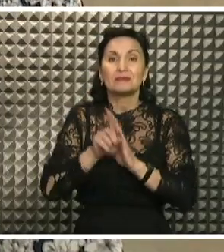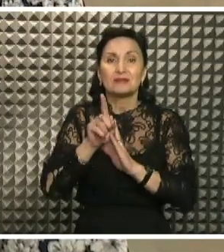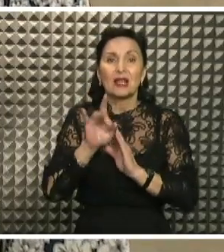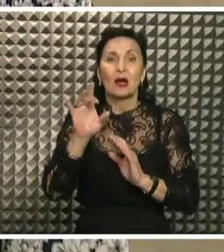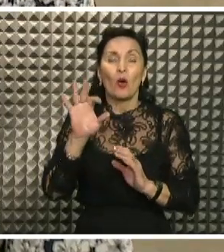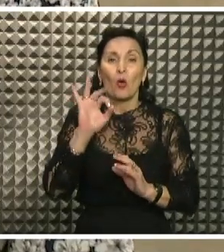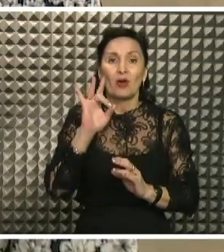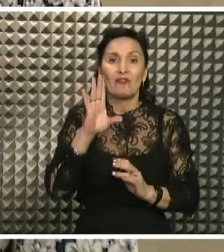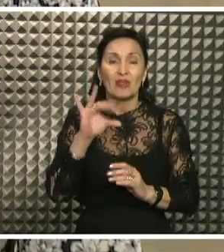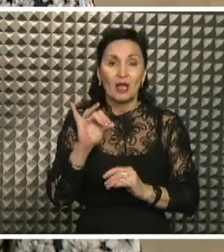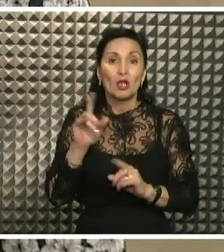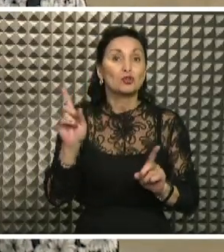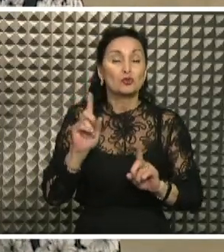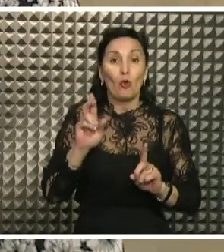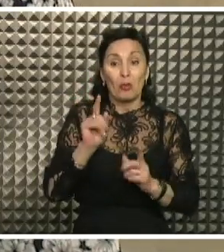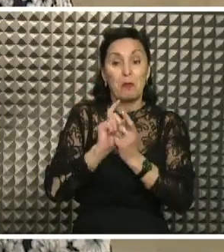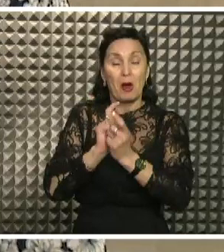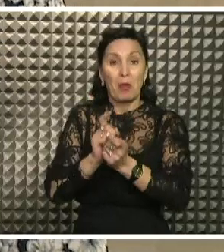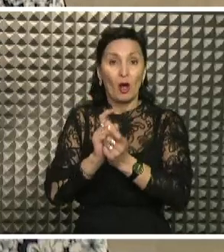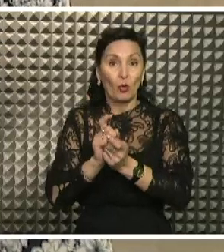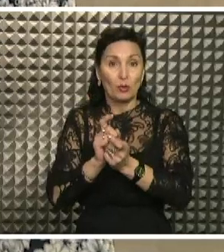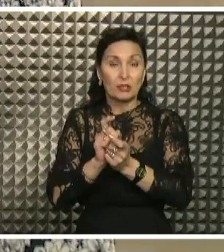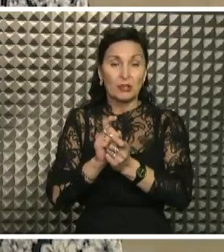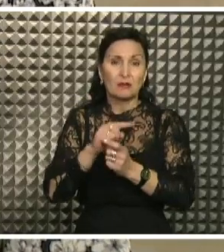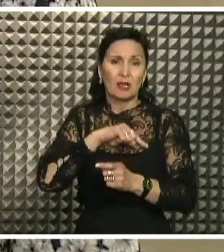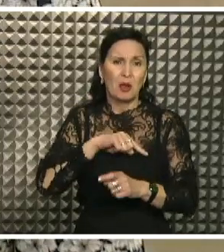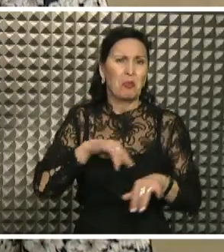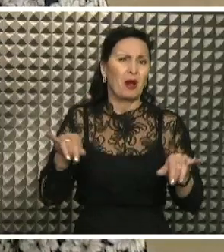инфекций. То есть, чтобы побороть